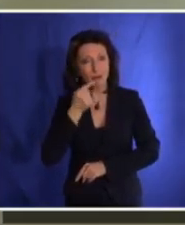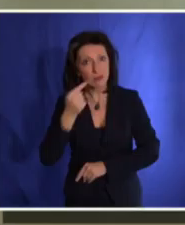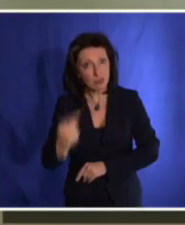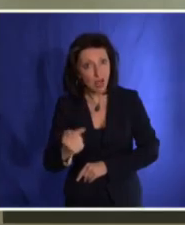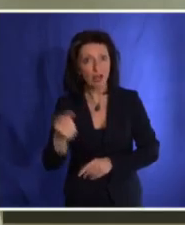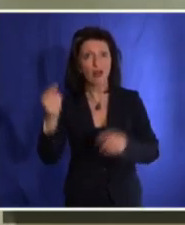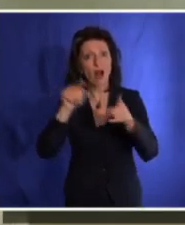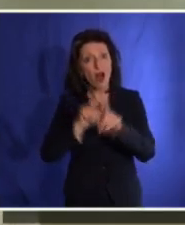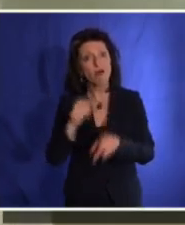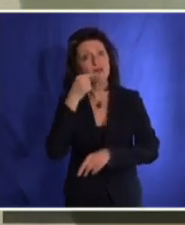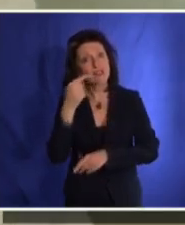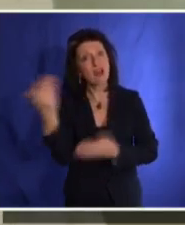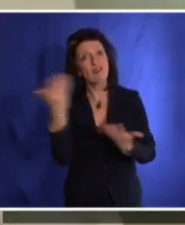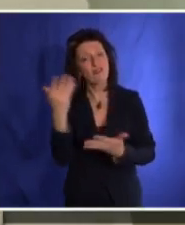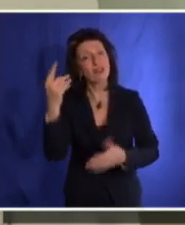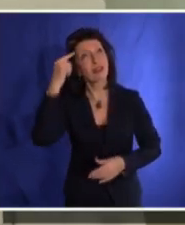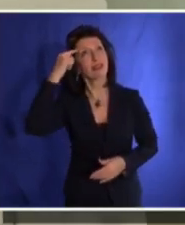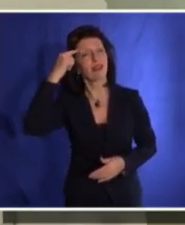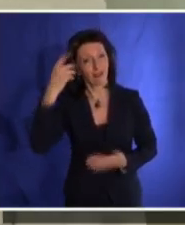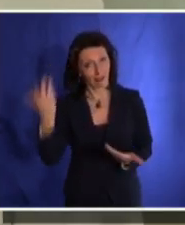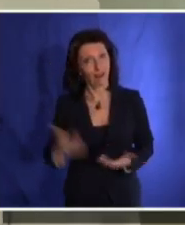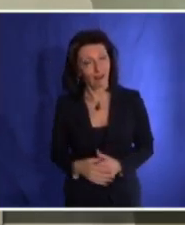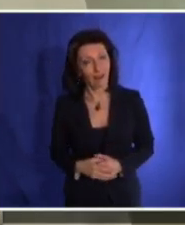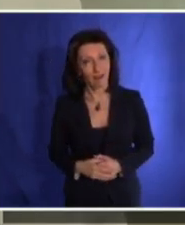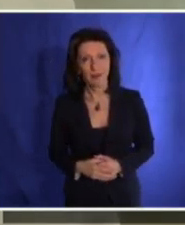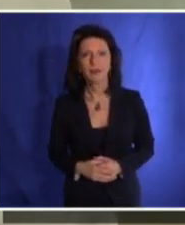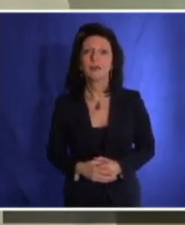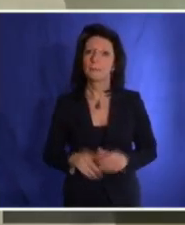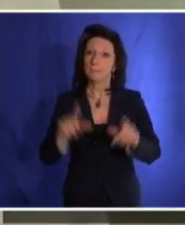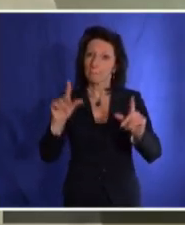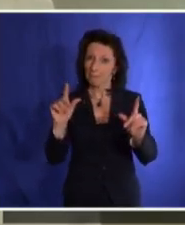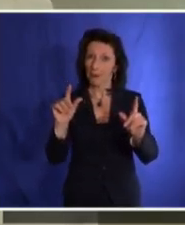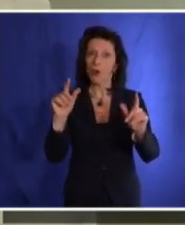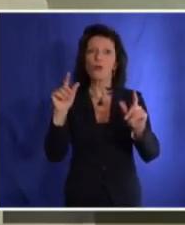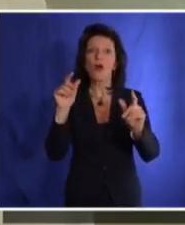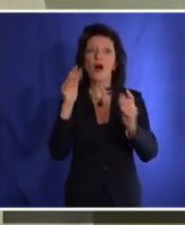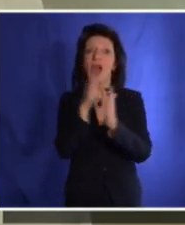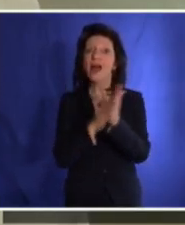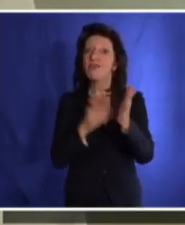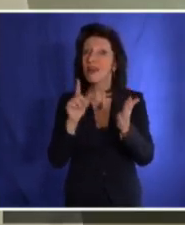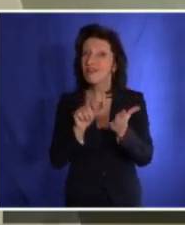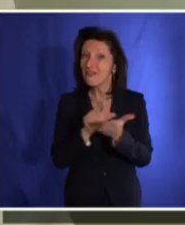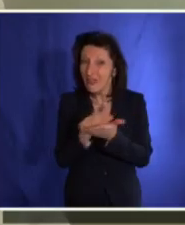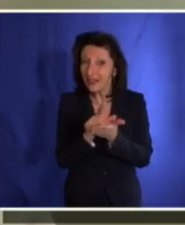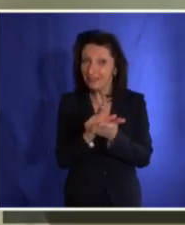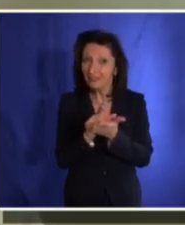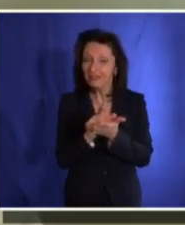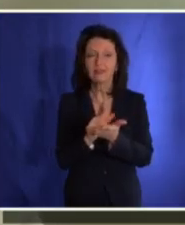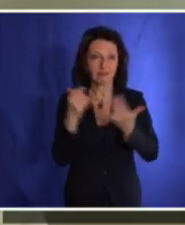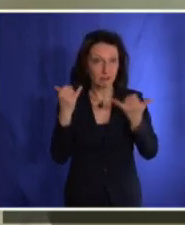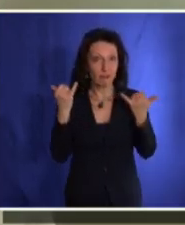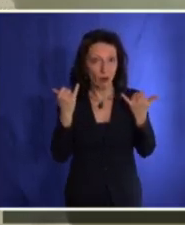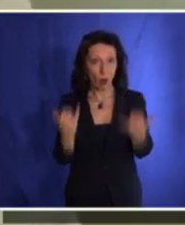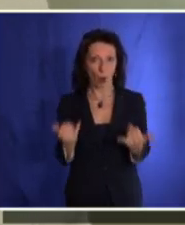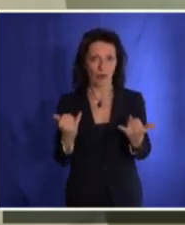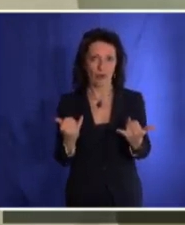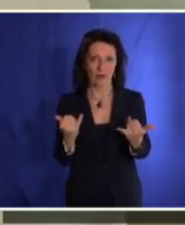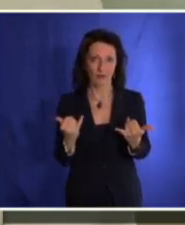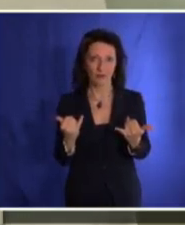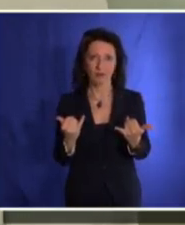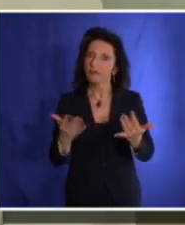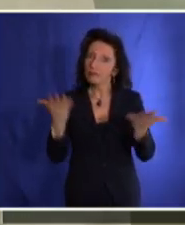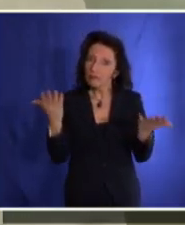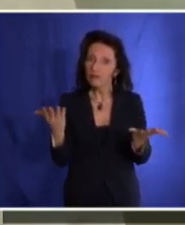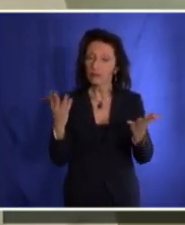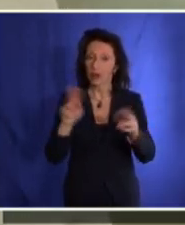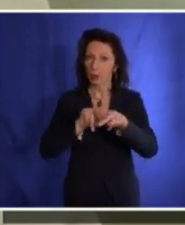denkt. Und damit beginnen wir heute. Dazu werden unsere